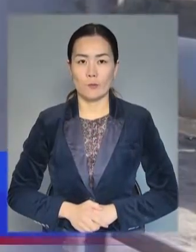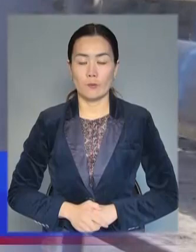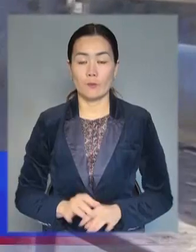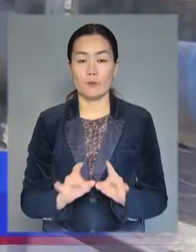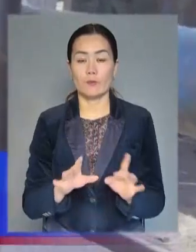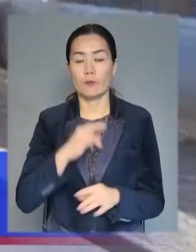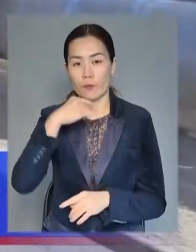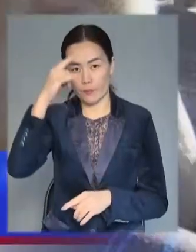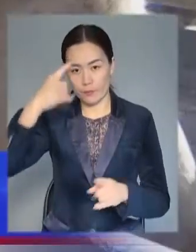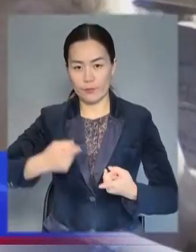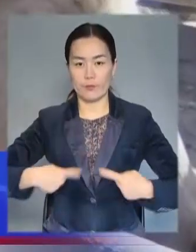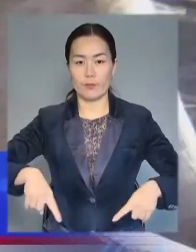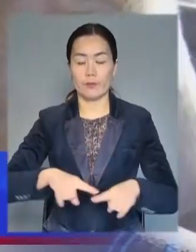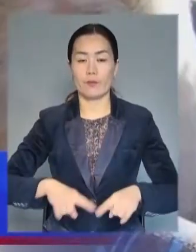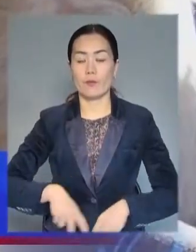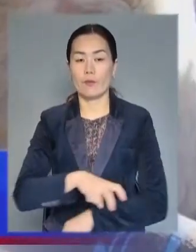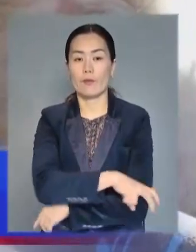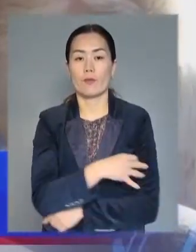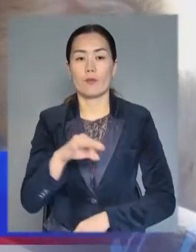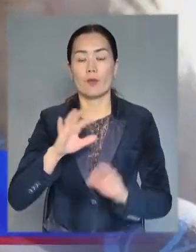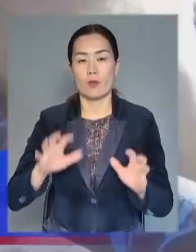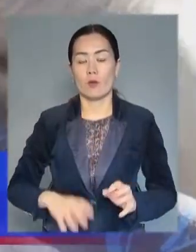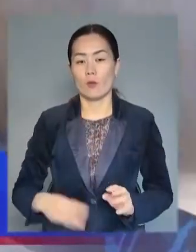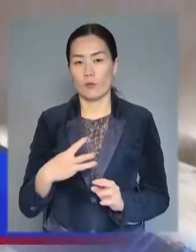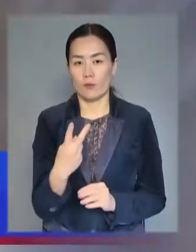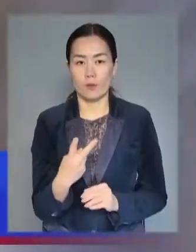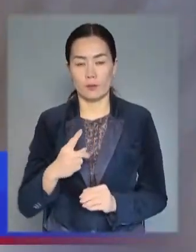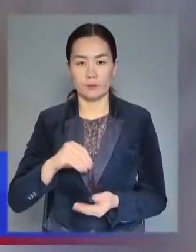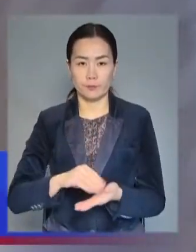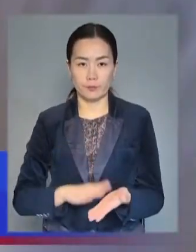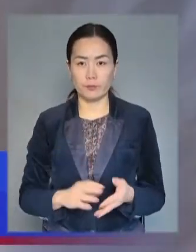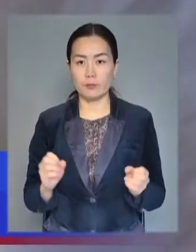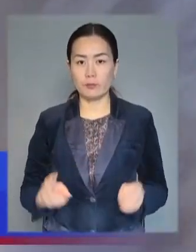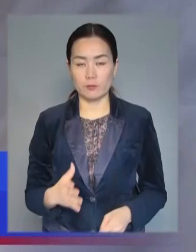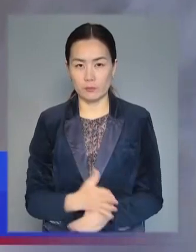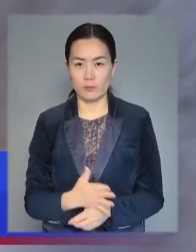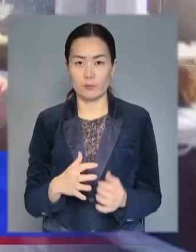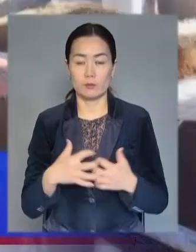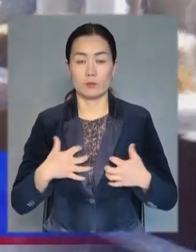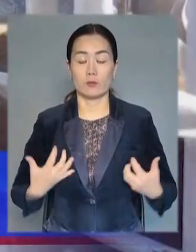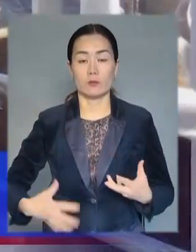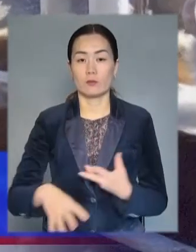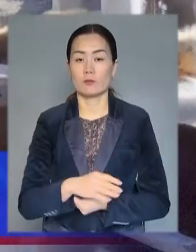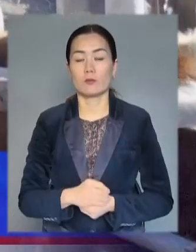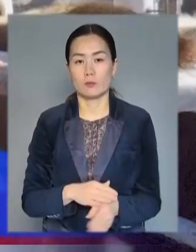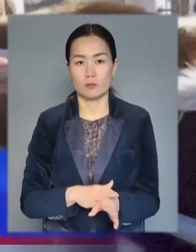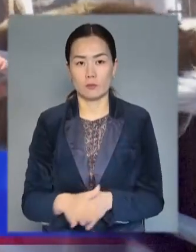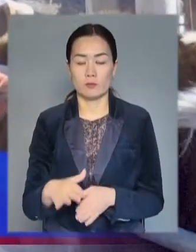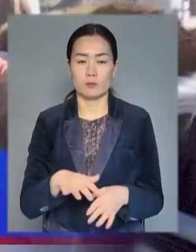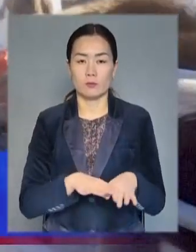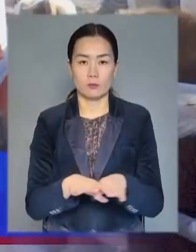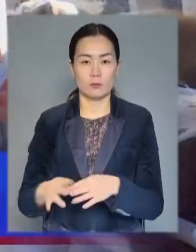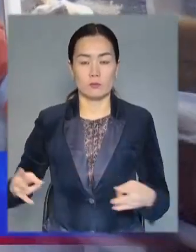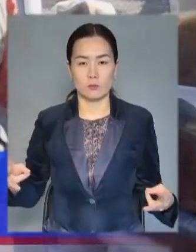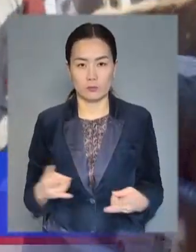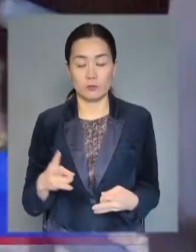Айта кетейік, Қазақстан Республикасы ветеринария туралы заңының 32-ші бабының талаптарына сәйкес үй жануарларының барлығы бірдейлендірілуі